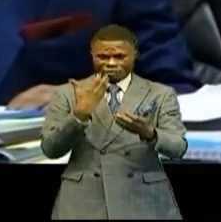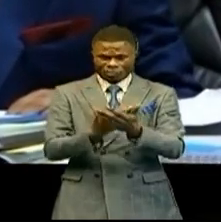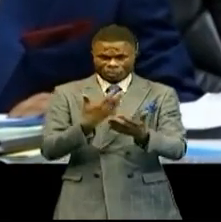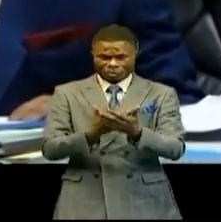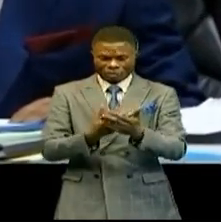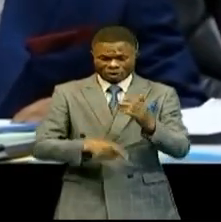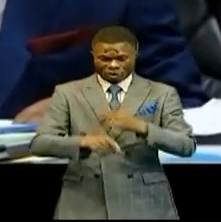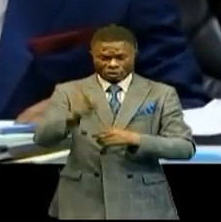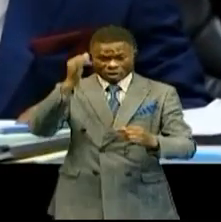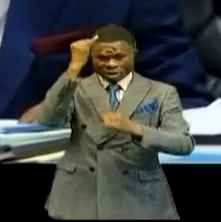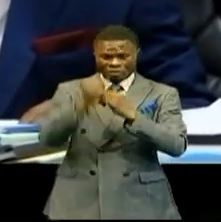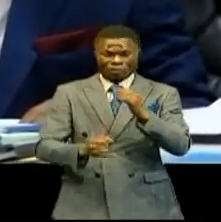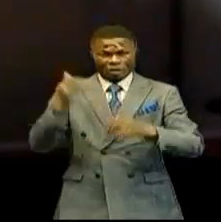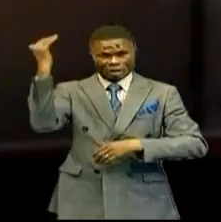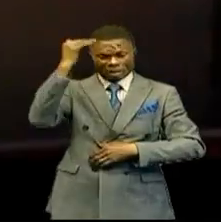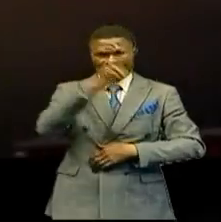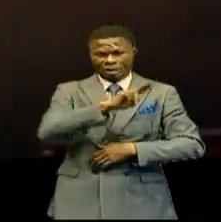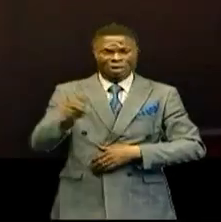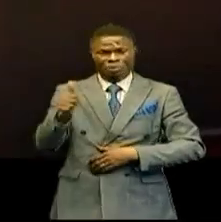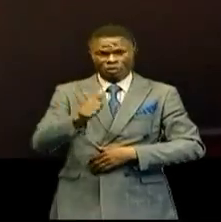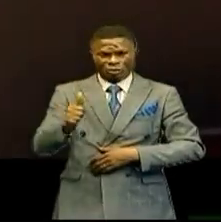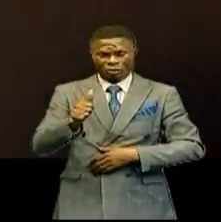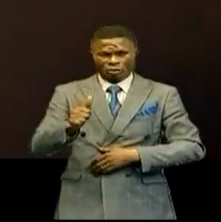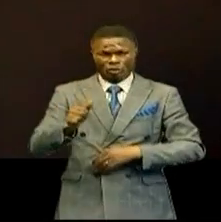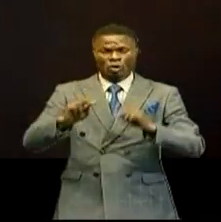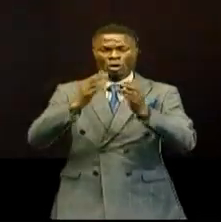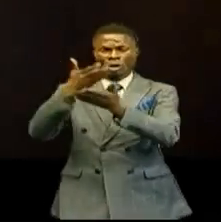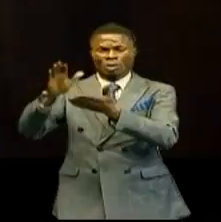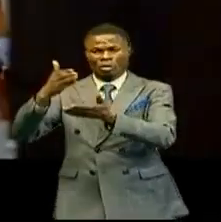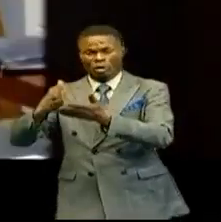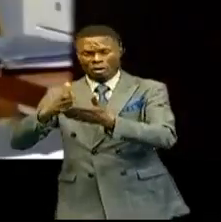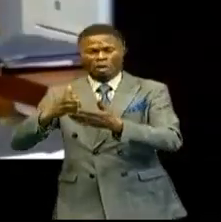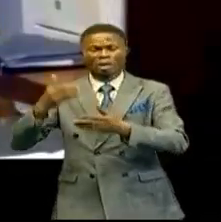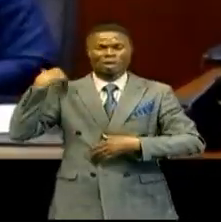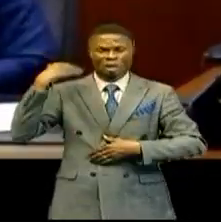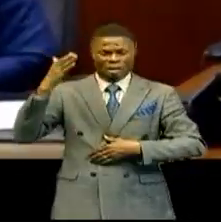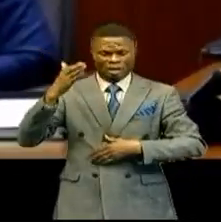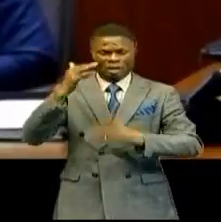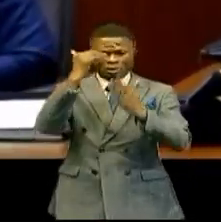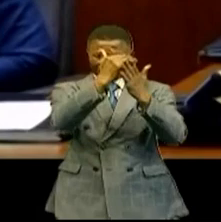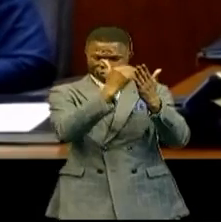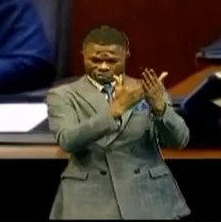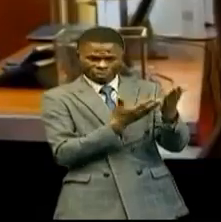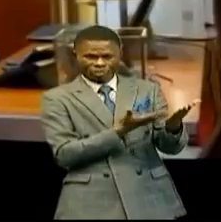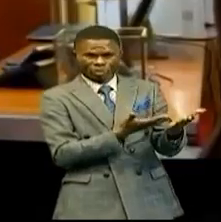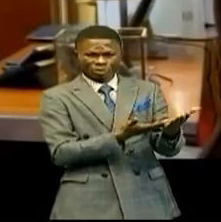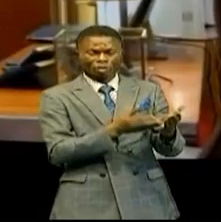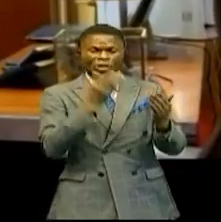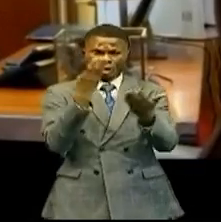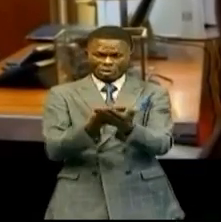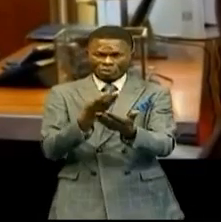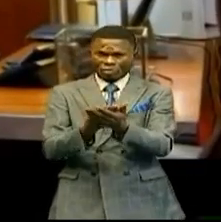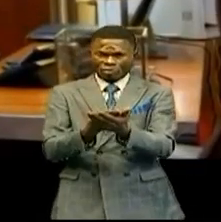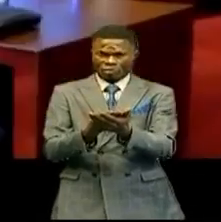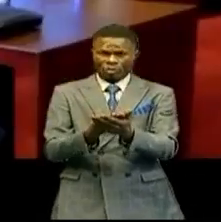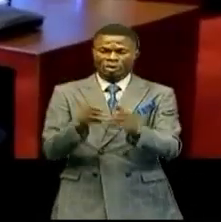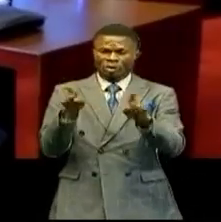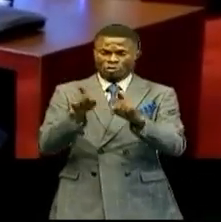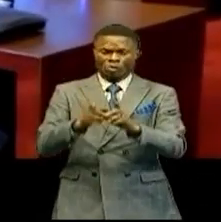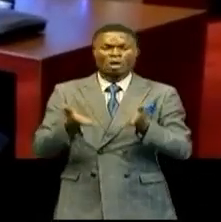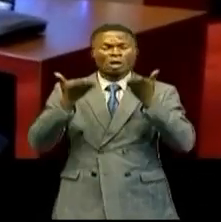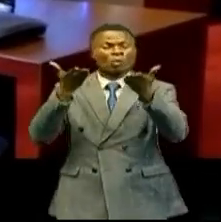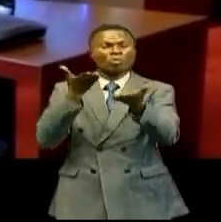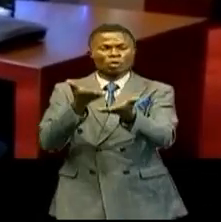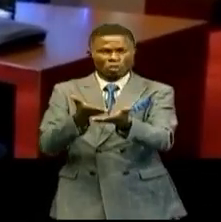d'ici fin décembre 2021 sur les réseaux de distribution publique ont été identifiés et les budgets y afférents ont été